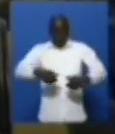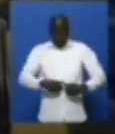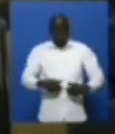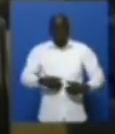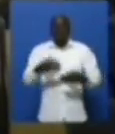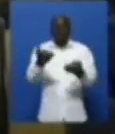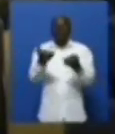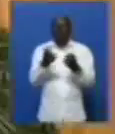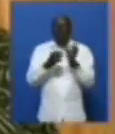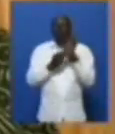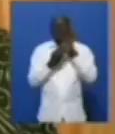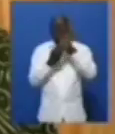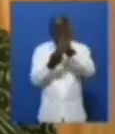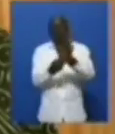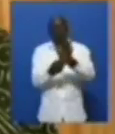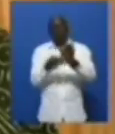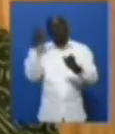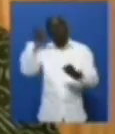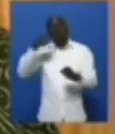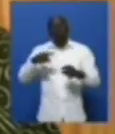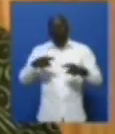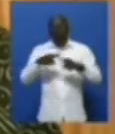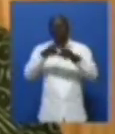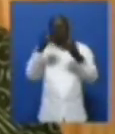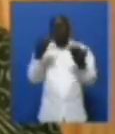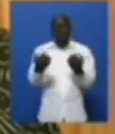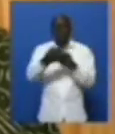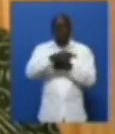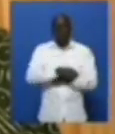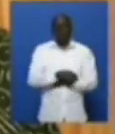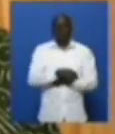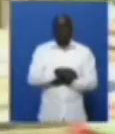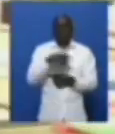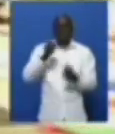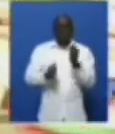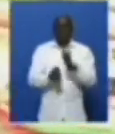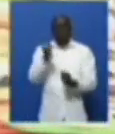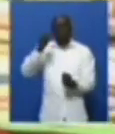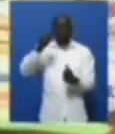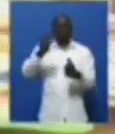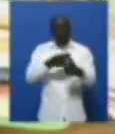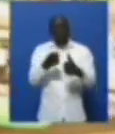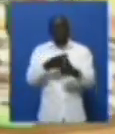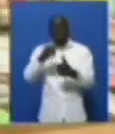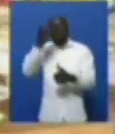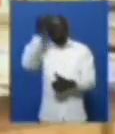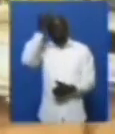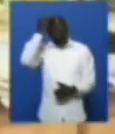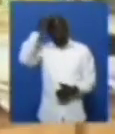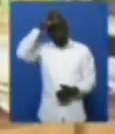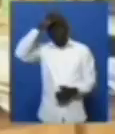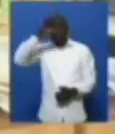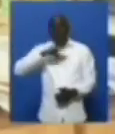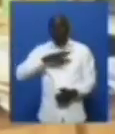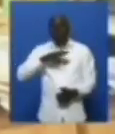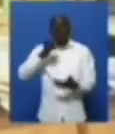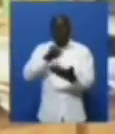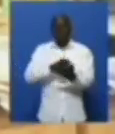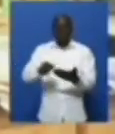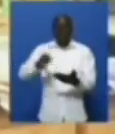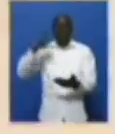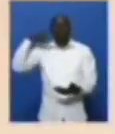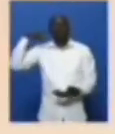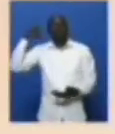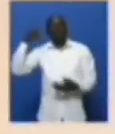pour se définir aujourd'hui. Selon cet historien, cela passe tout d'abord par la connaissance des hommes qui ont écrit l'histoire de leur pays, tel